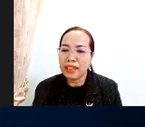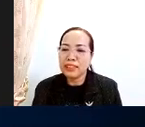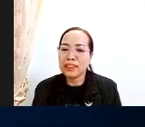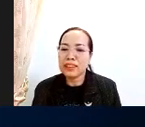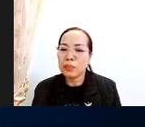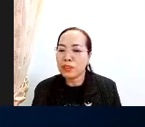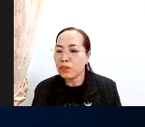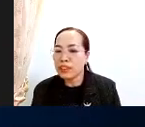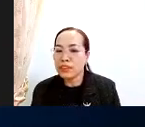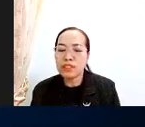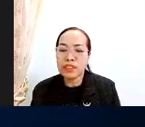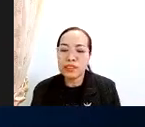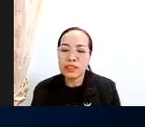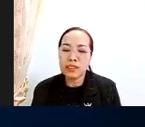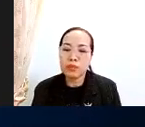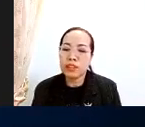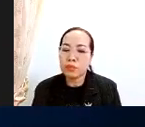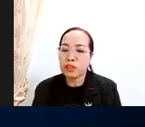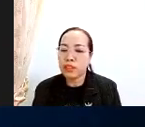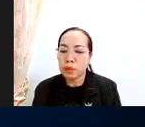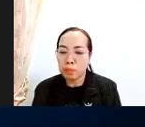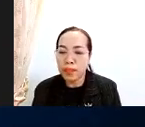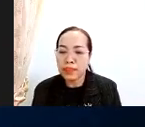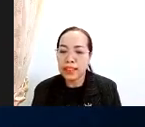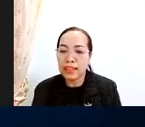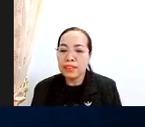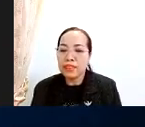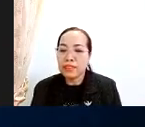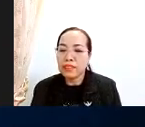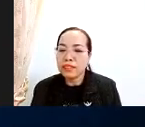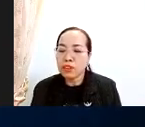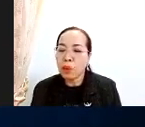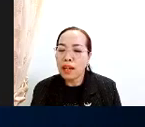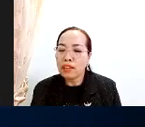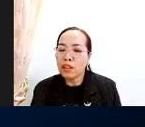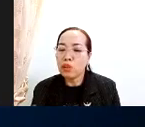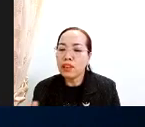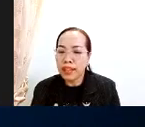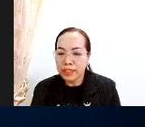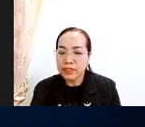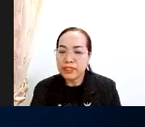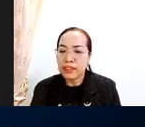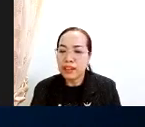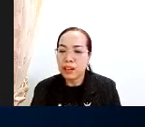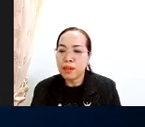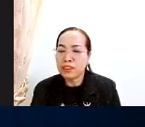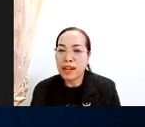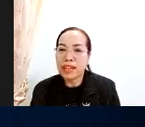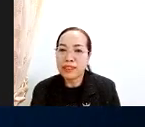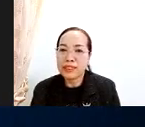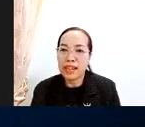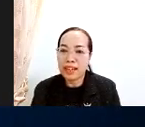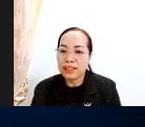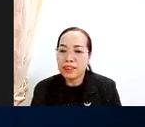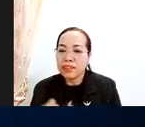chà chẳng chi mình to tiệt nút cứ nơi không chụp nết ti làm bờ chà cứ squal luôn anh ở bàn cho